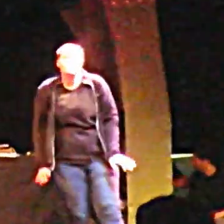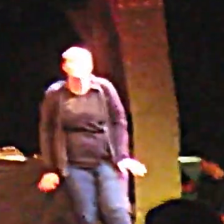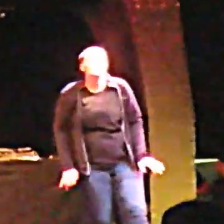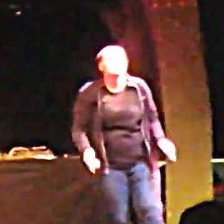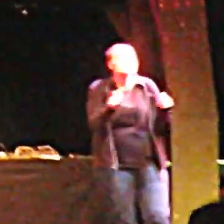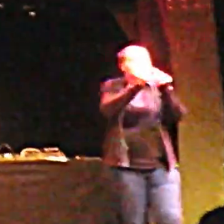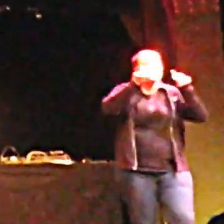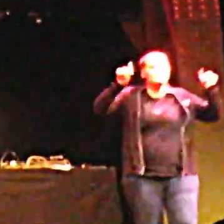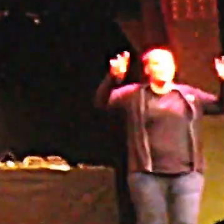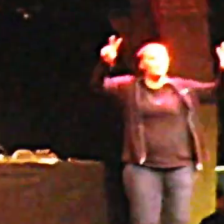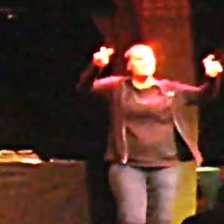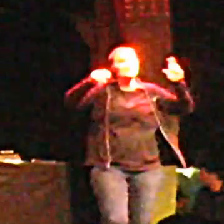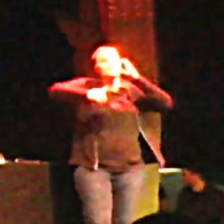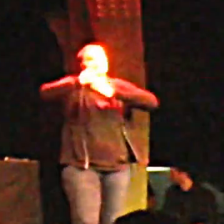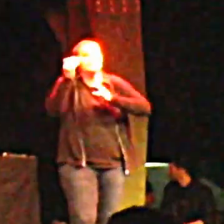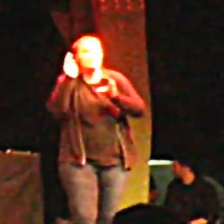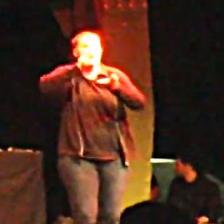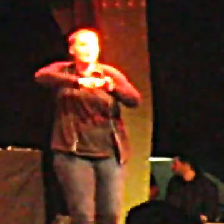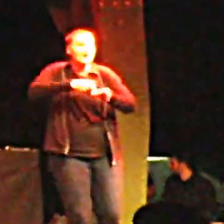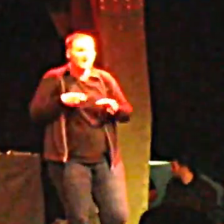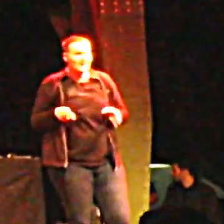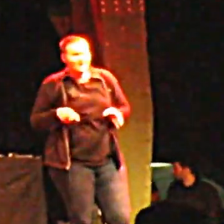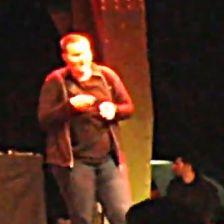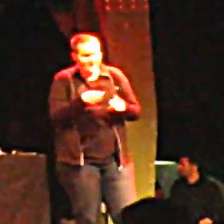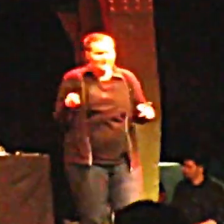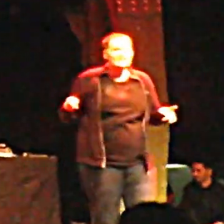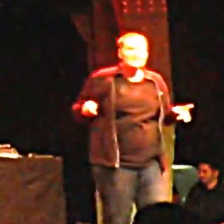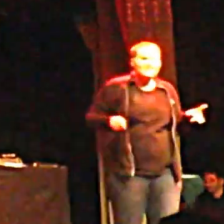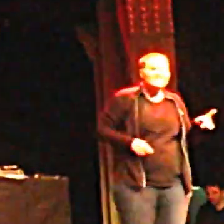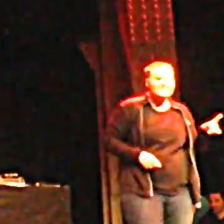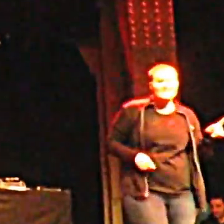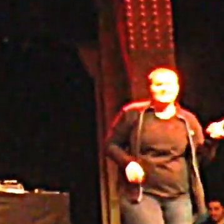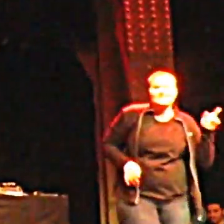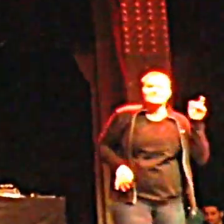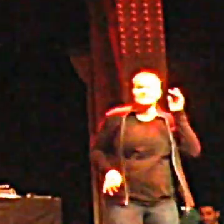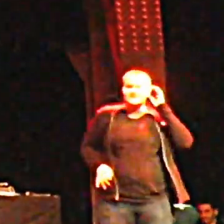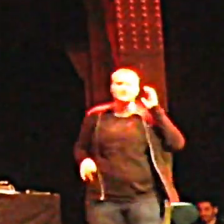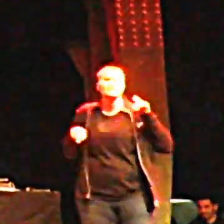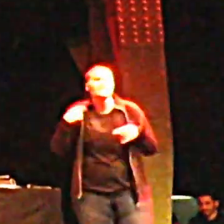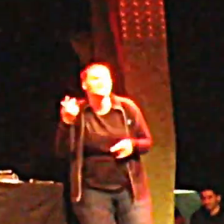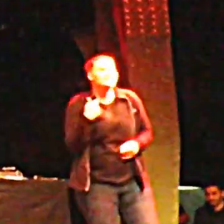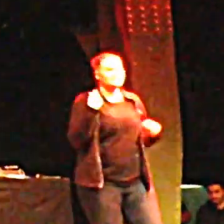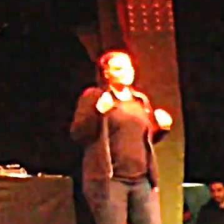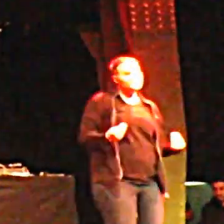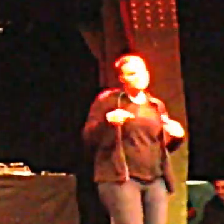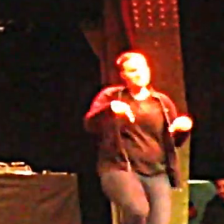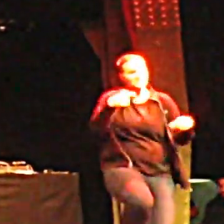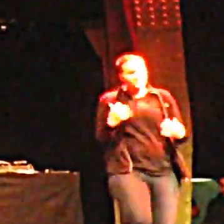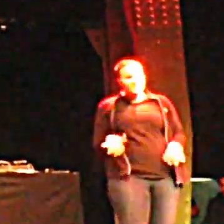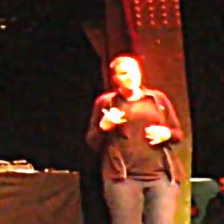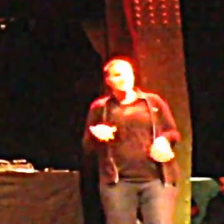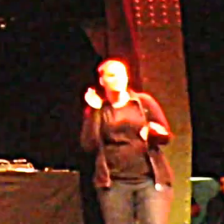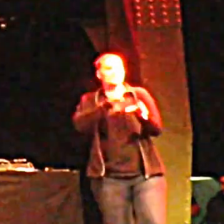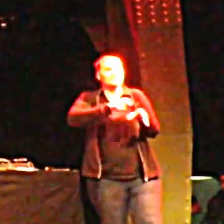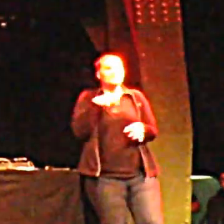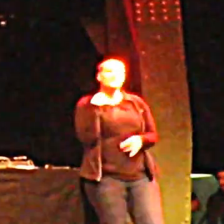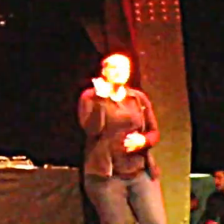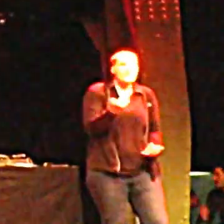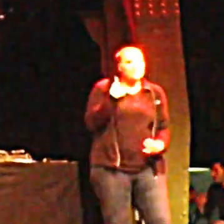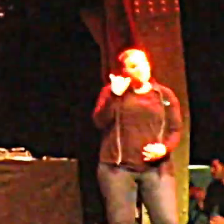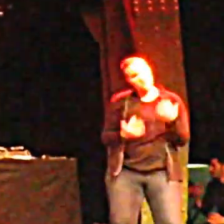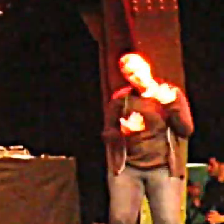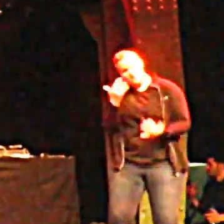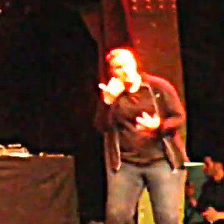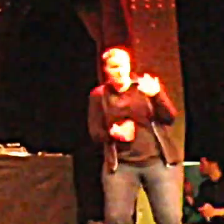Das Thema heißt Newcomer. Es liegt mit fast 40. Wir spielen mit in diesem Spiel. Liegen wie in der Matrix. So dass